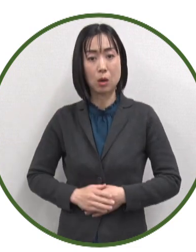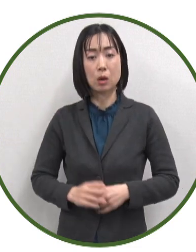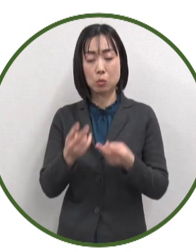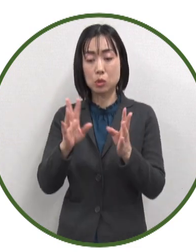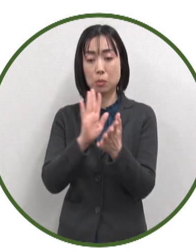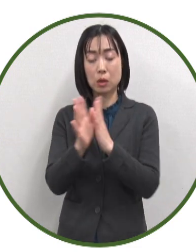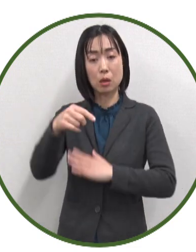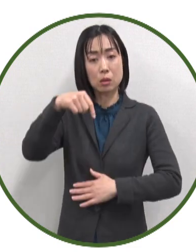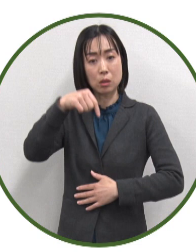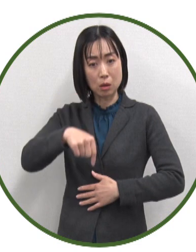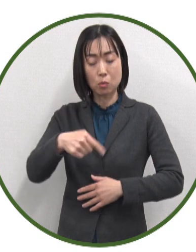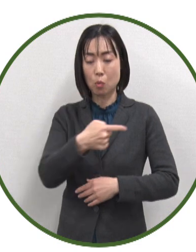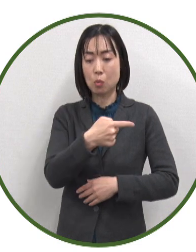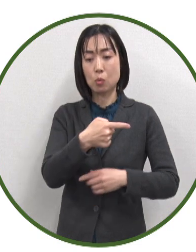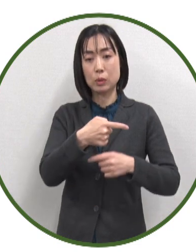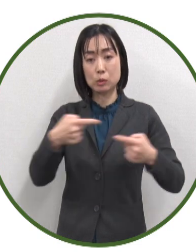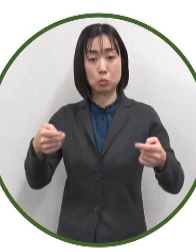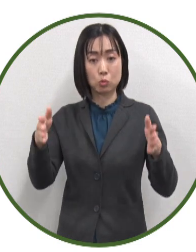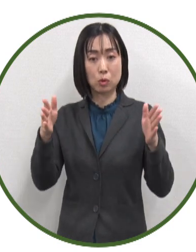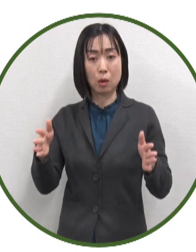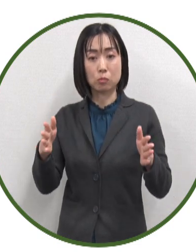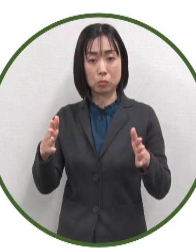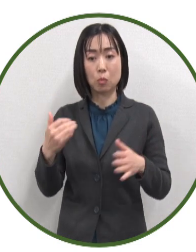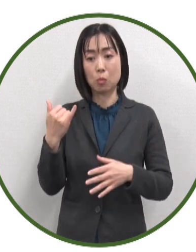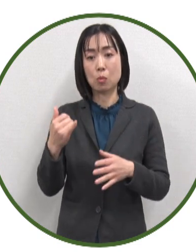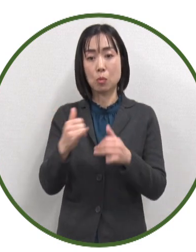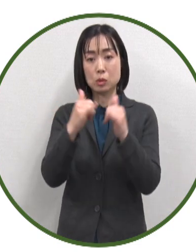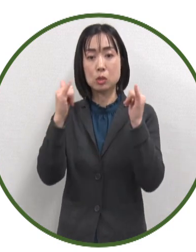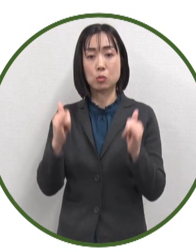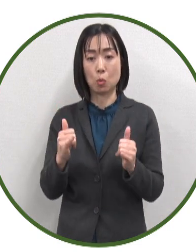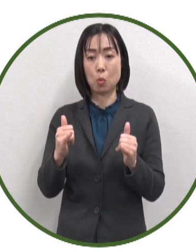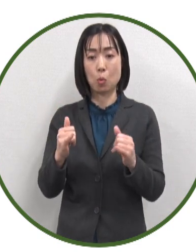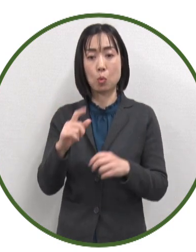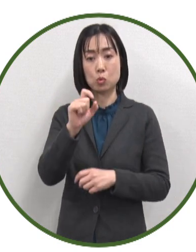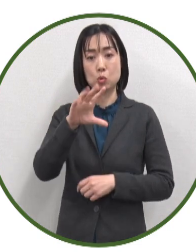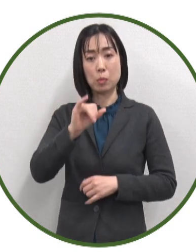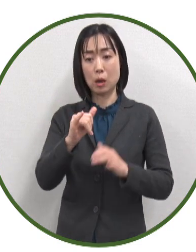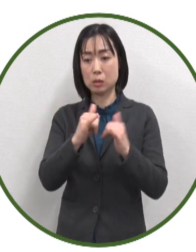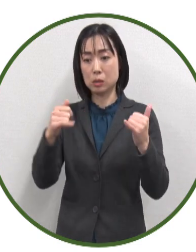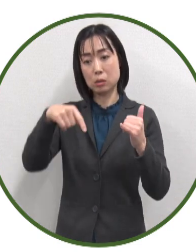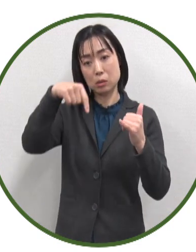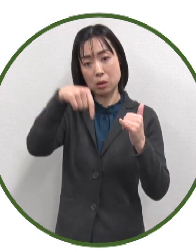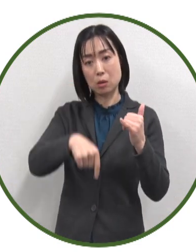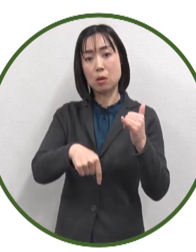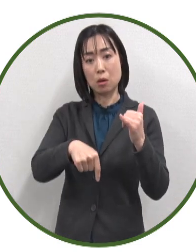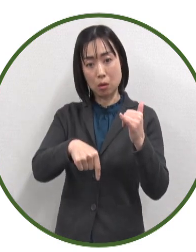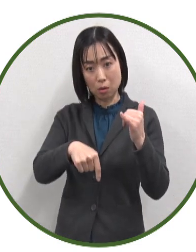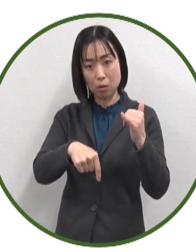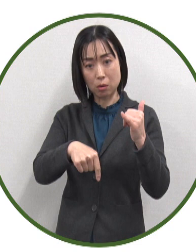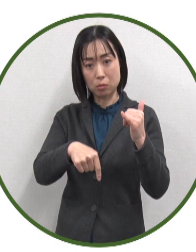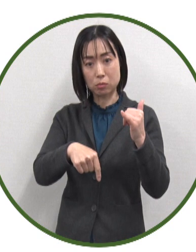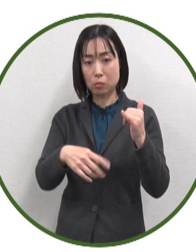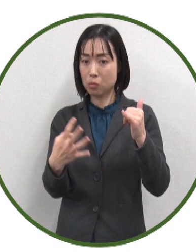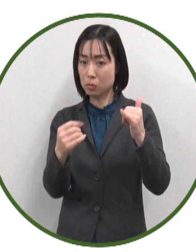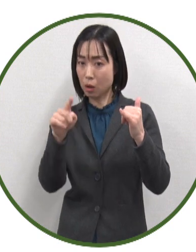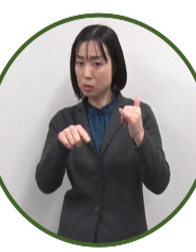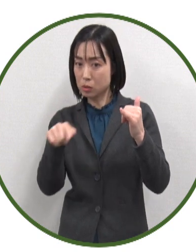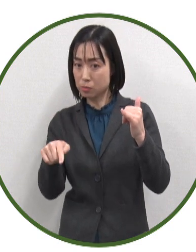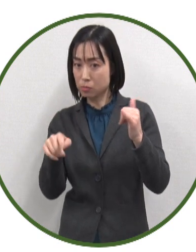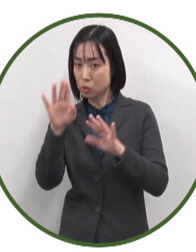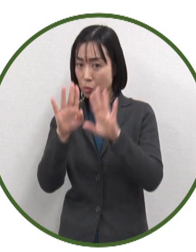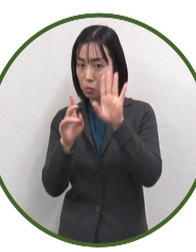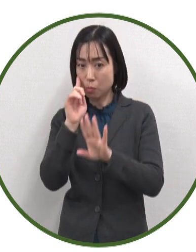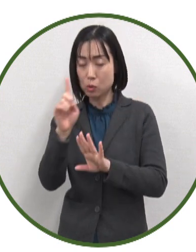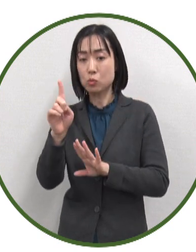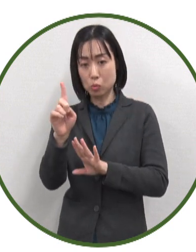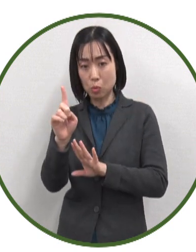で1週間の人口10万人あたりの新規報告数が12付近で推移をしていまし